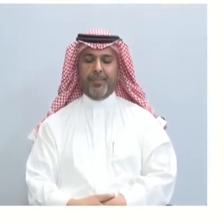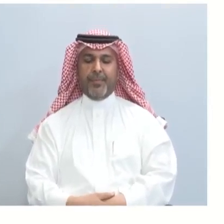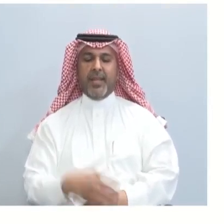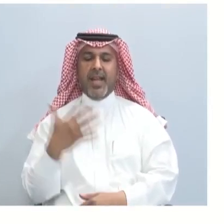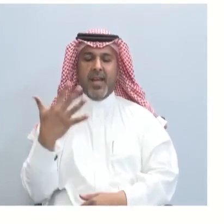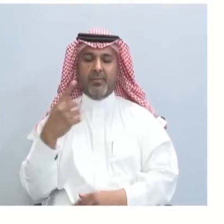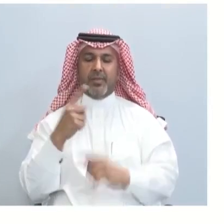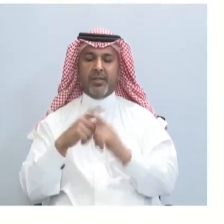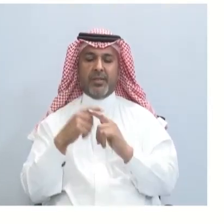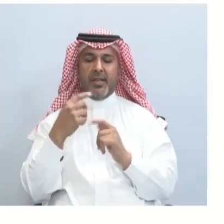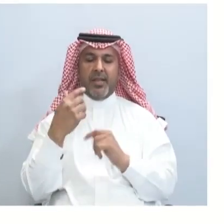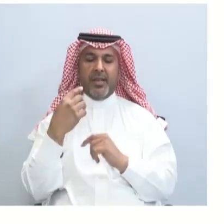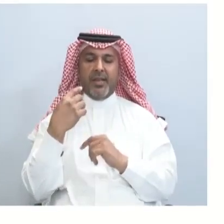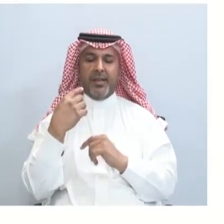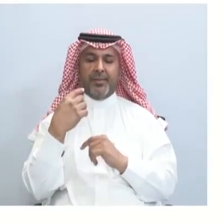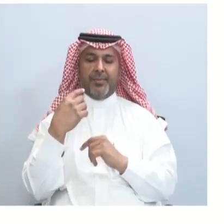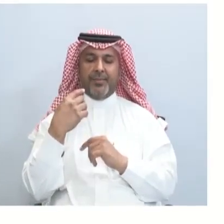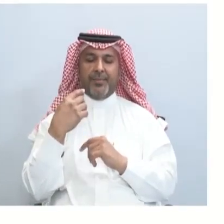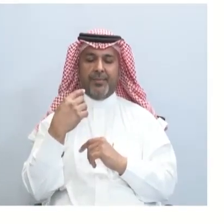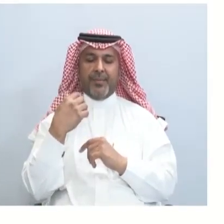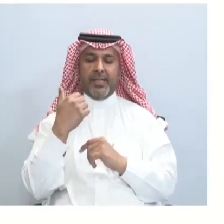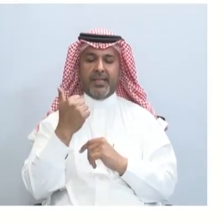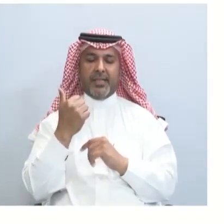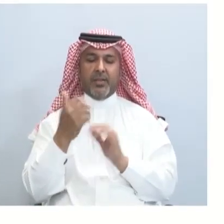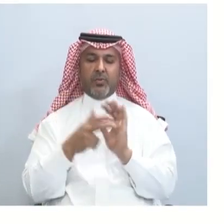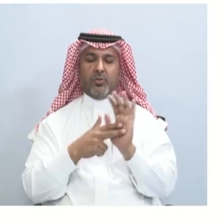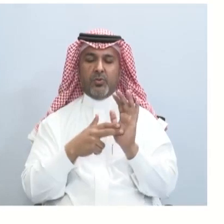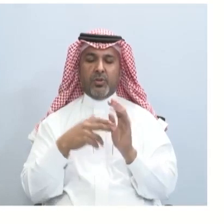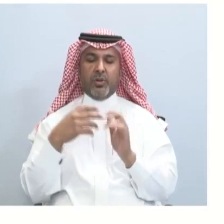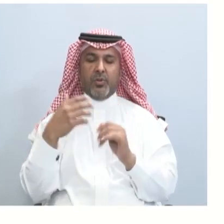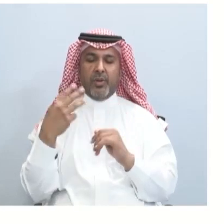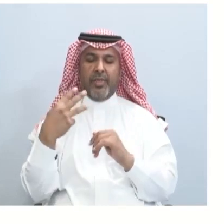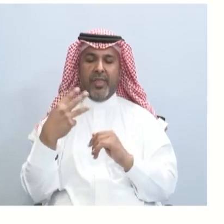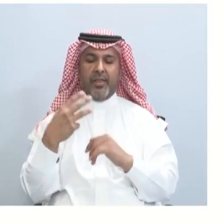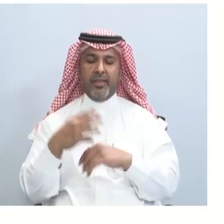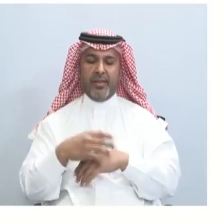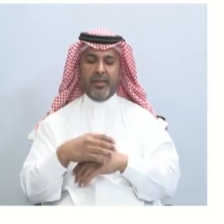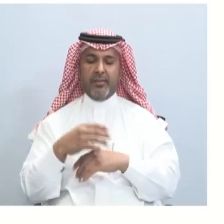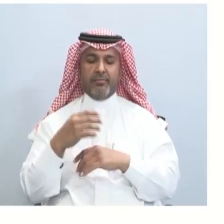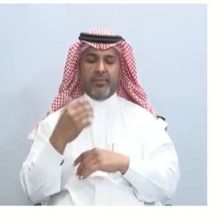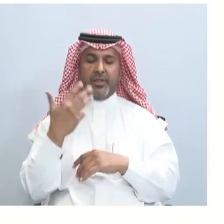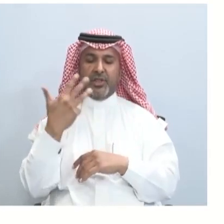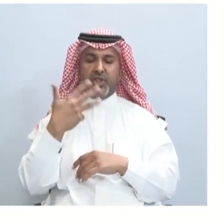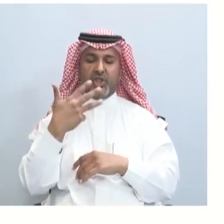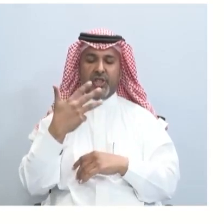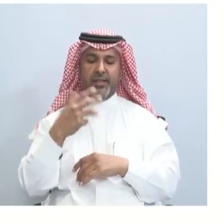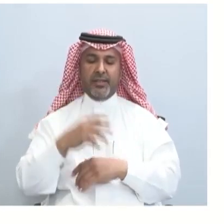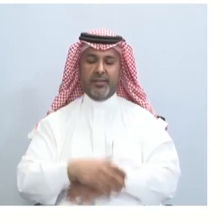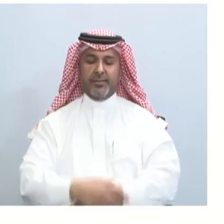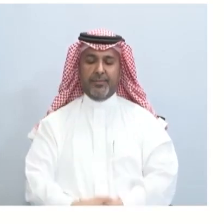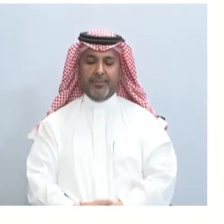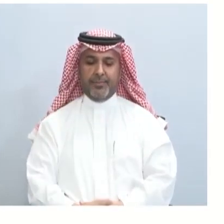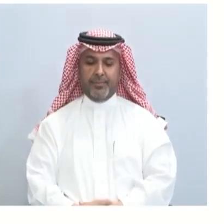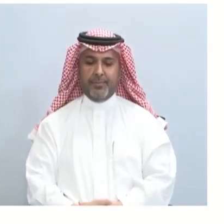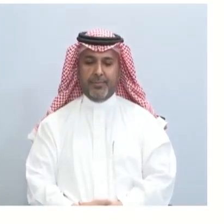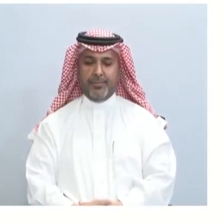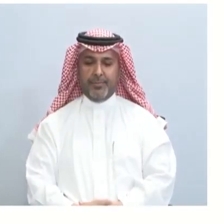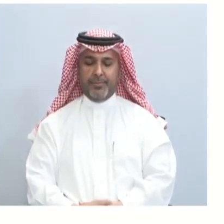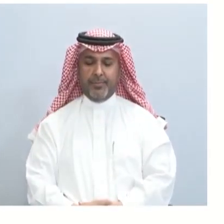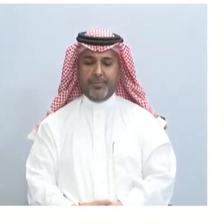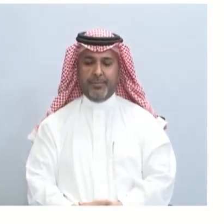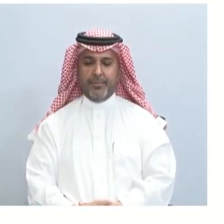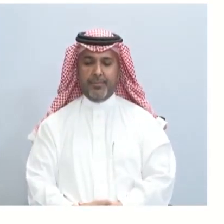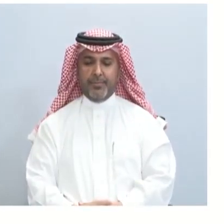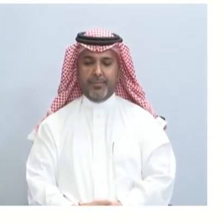طوله وعين هي عرضه سته سم ما هو حاصل ضرب خمسه عشر في سته نعم